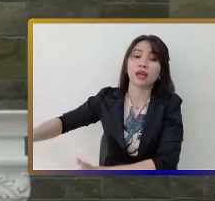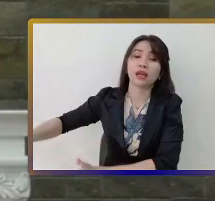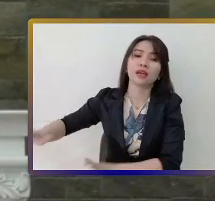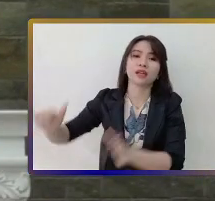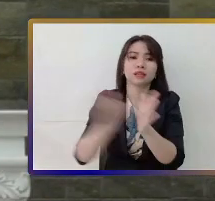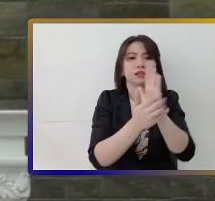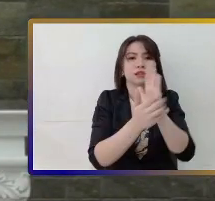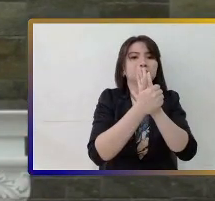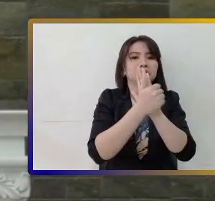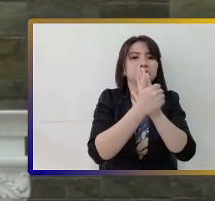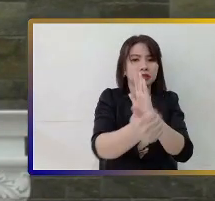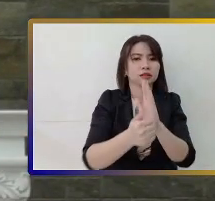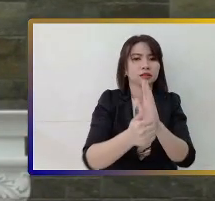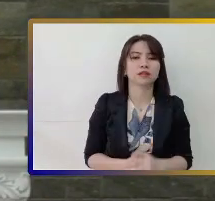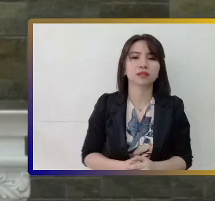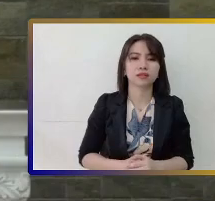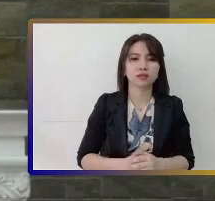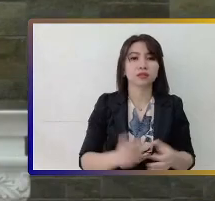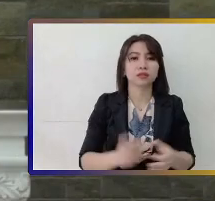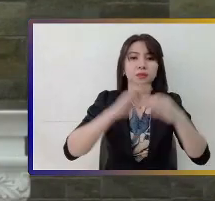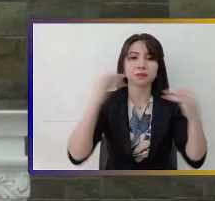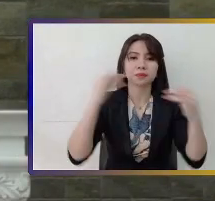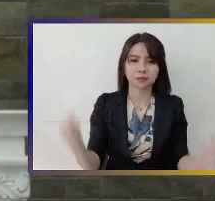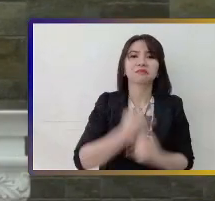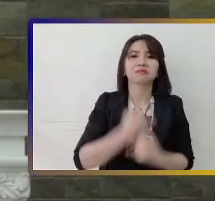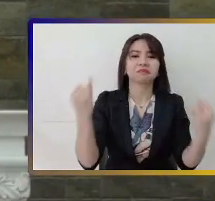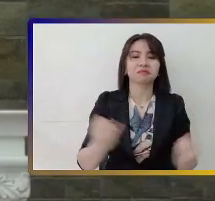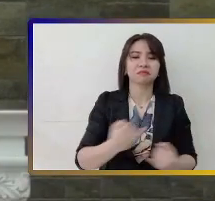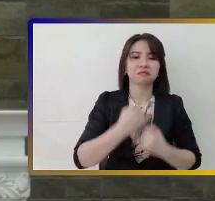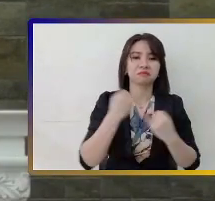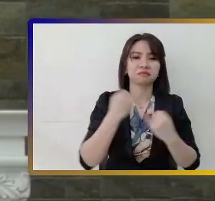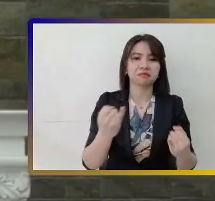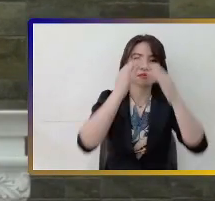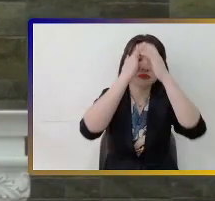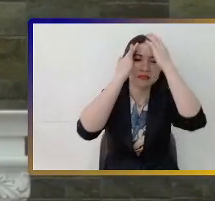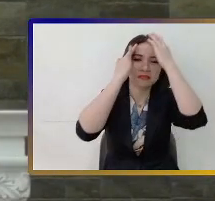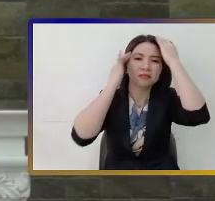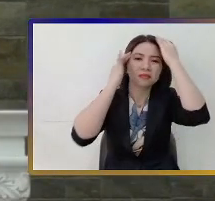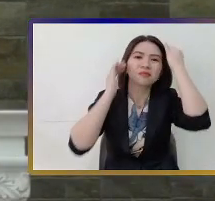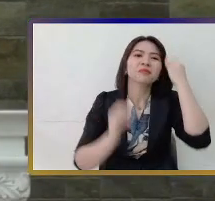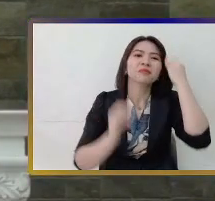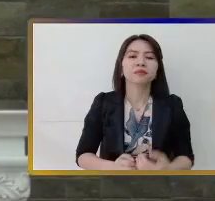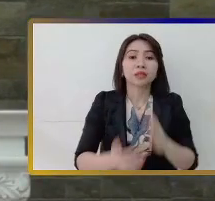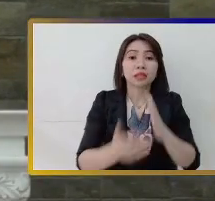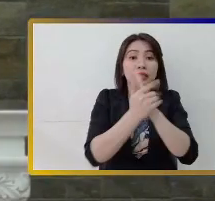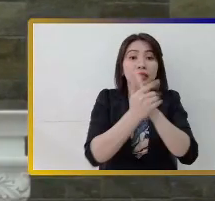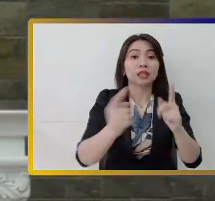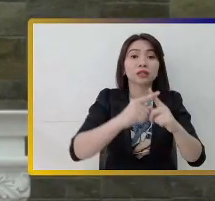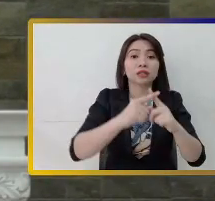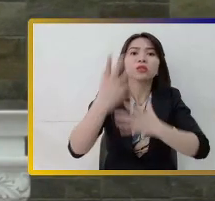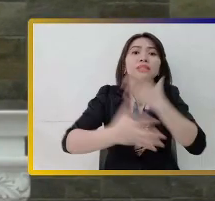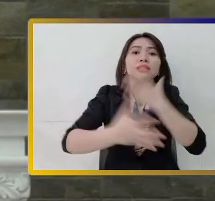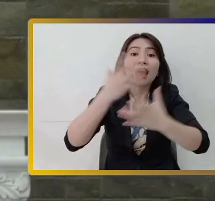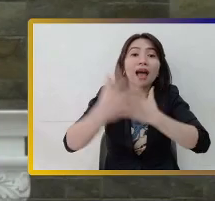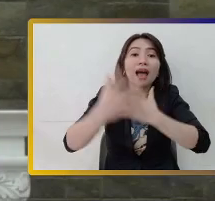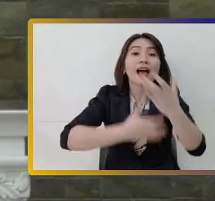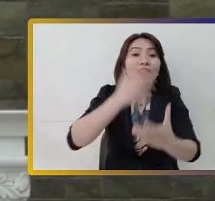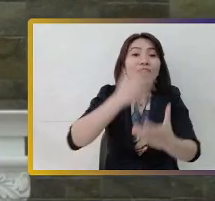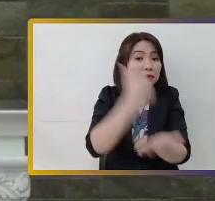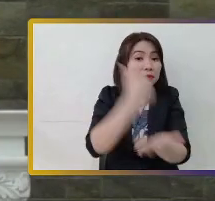yes, sir, of joy. Right. Ability to shout. Ability to rejoice.